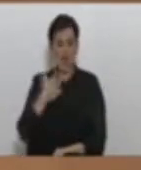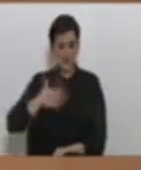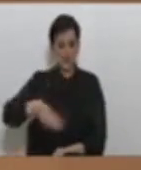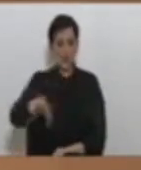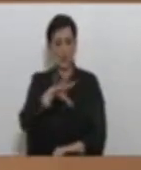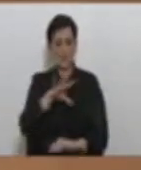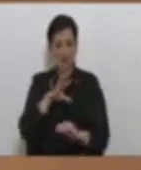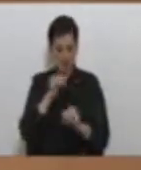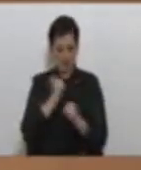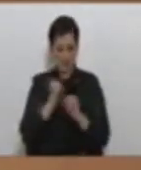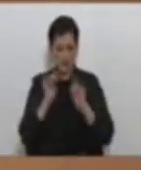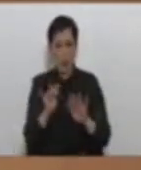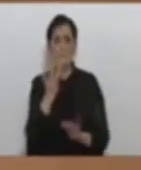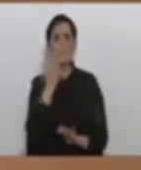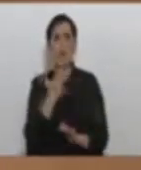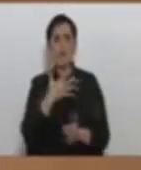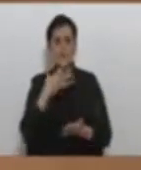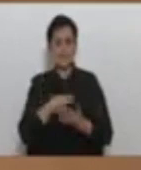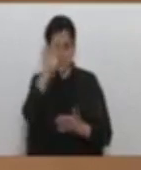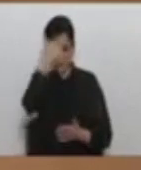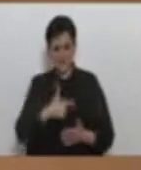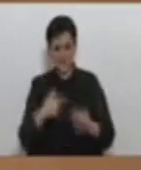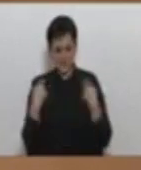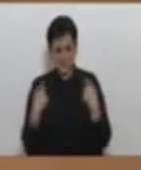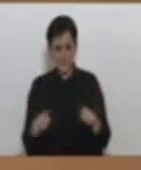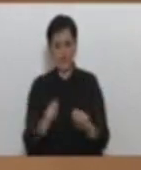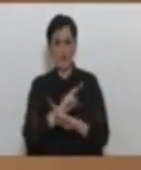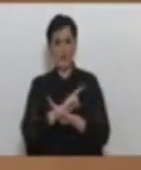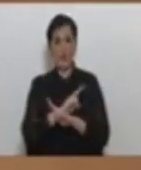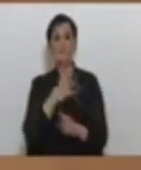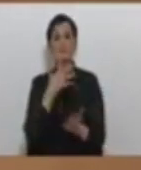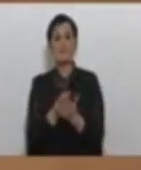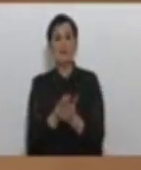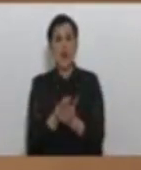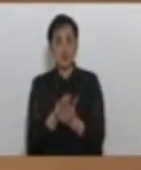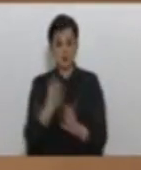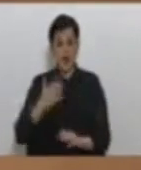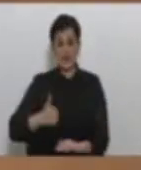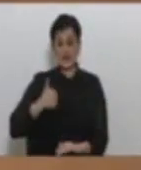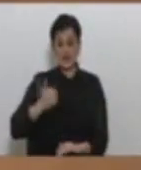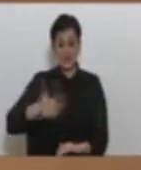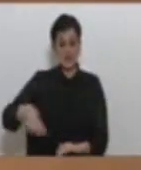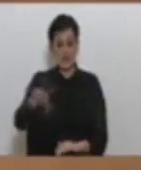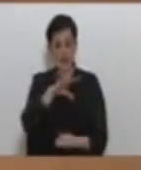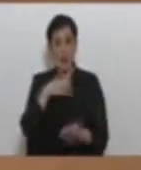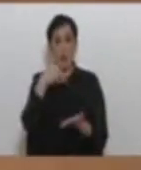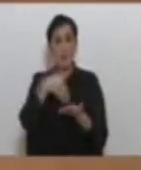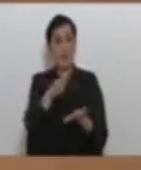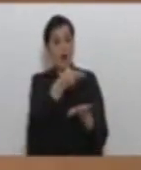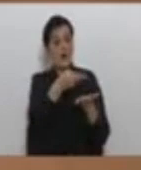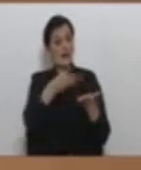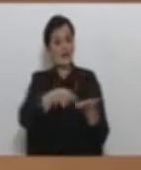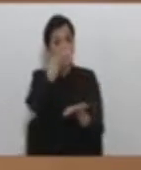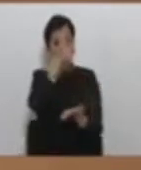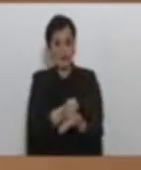ჩაიდინოს პოლიტიკური თვითმკვლელობა. დიახ, საკუთარ ქვეყანაზე ღირსების უარის თქმა ის რეზოლუცია, რომელიც თქვენ დაამტკიცეთ